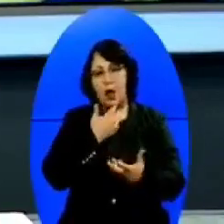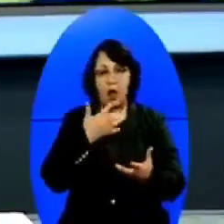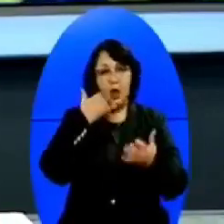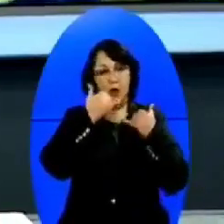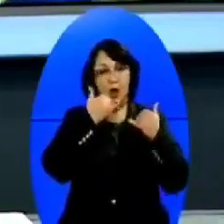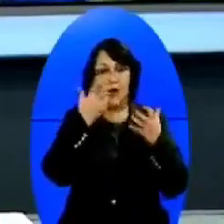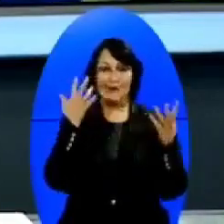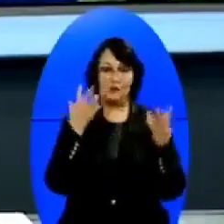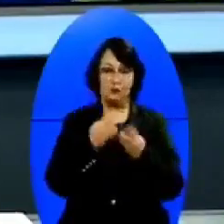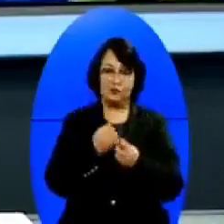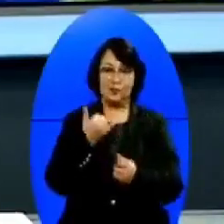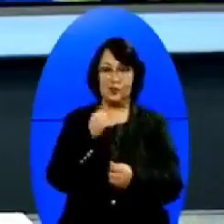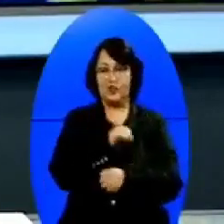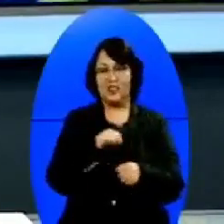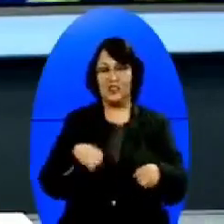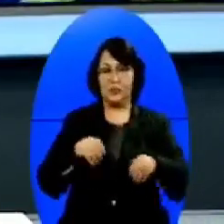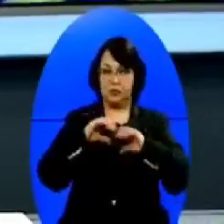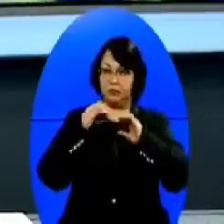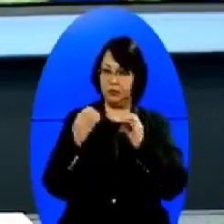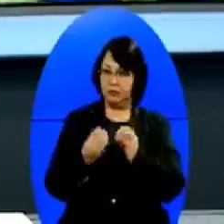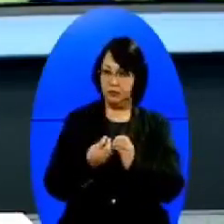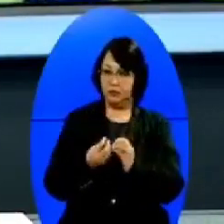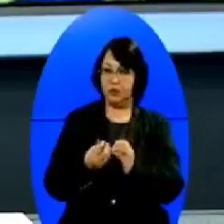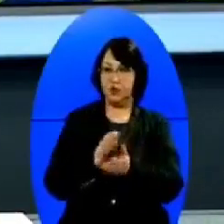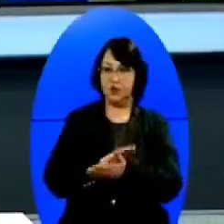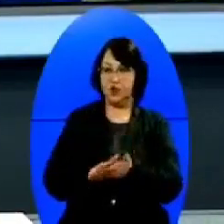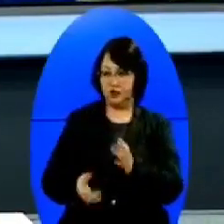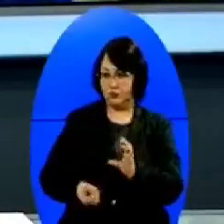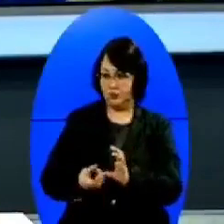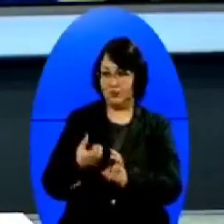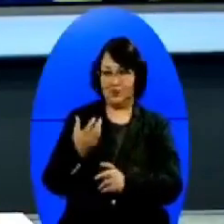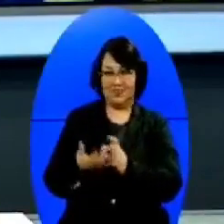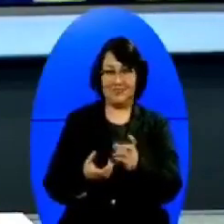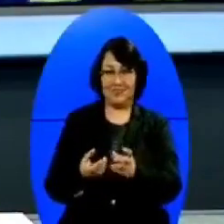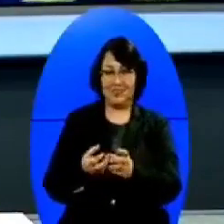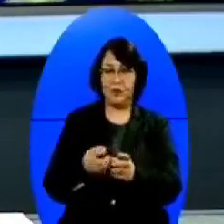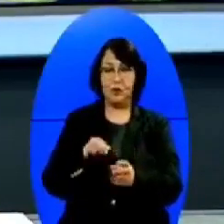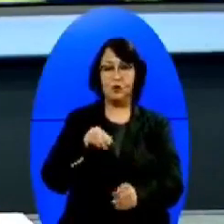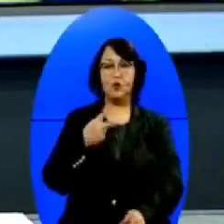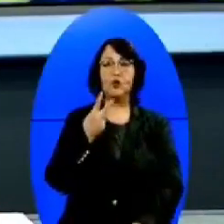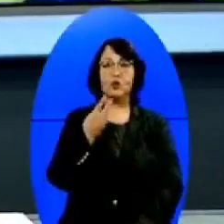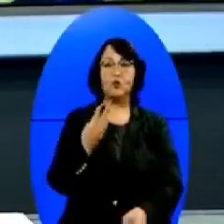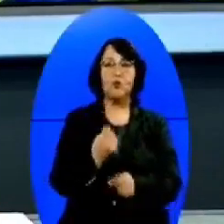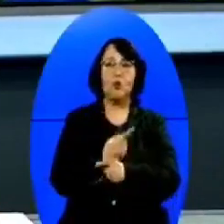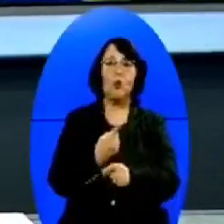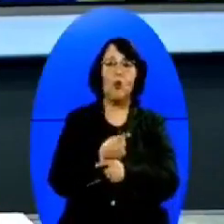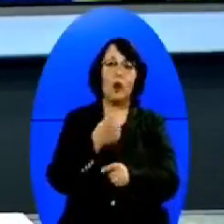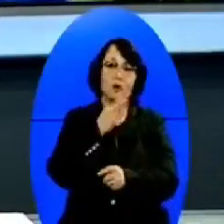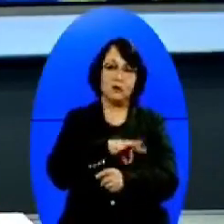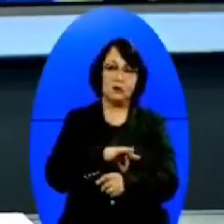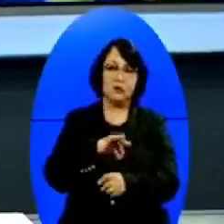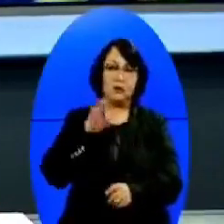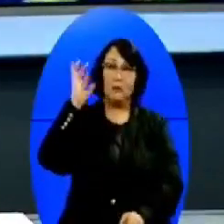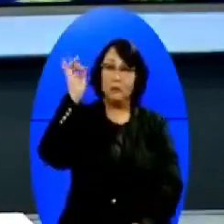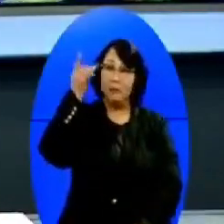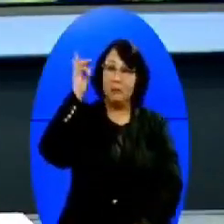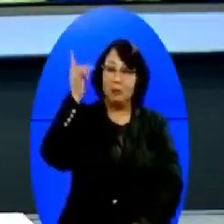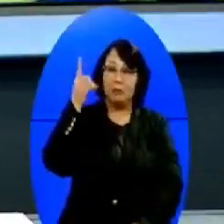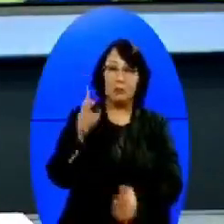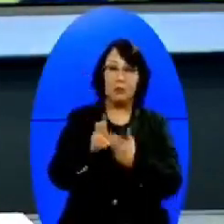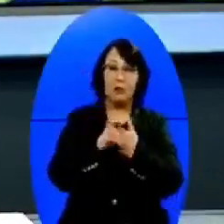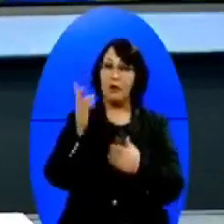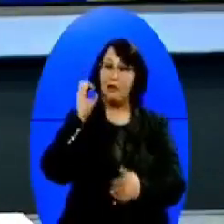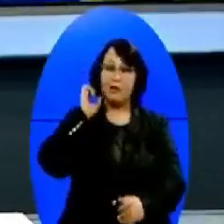зарим иргэд сайжруулсан шахмал түшийг буруу хэрэглэж, угарын хий мэдрэгчийн тоо мэдээллийг хайхрахгүй орхиж, анхааруулах дууд дохиог үл тоосноос болж